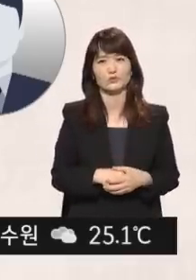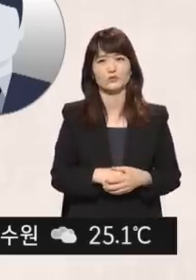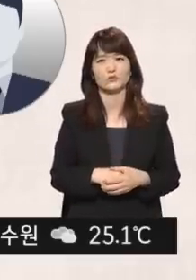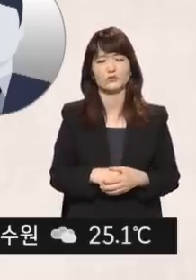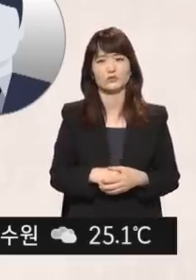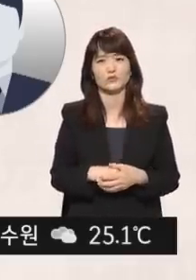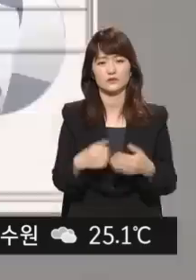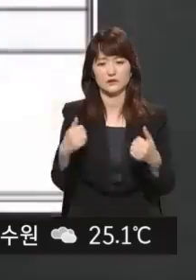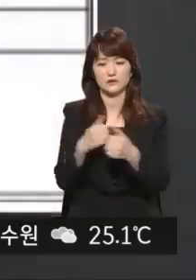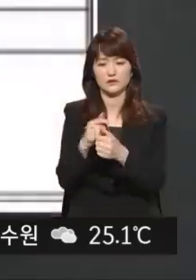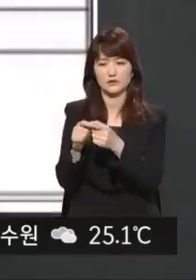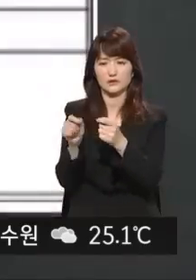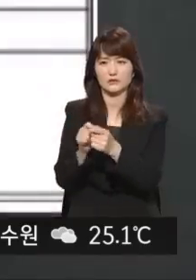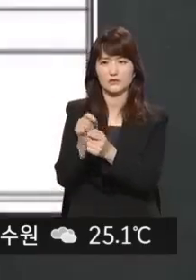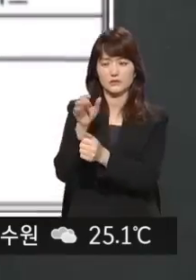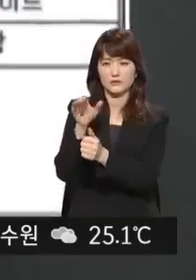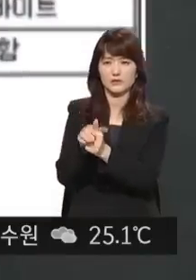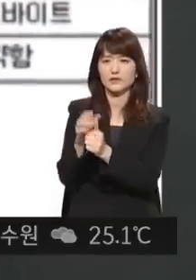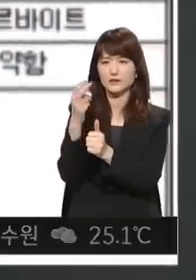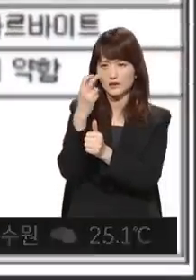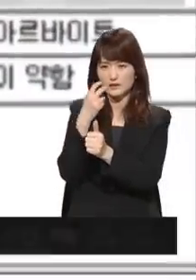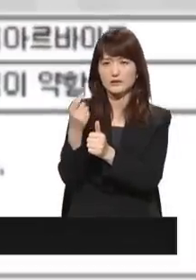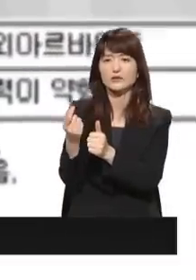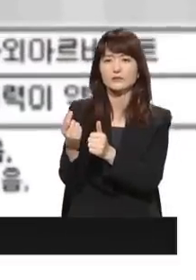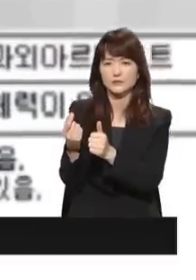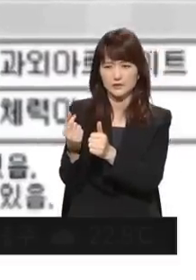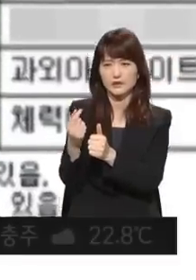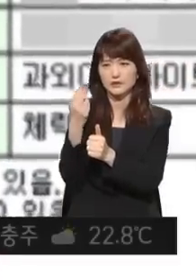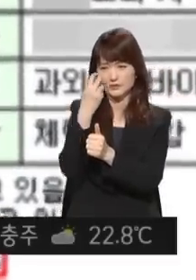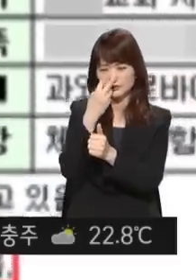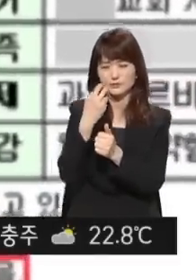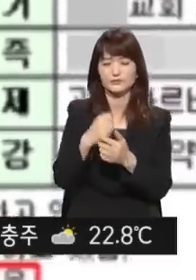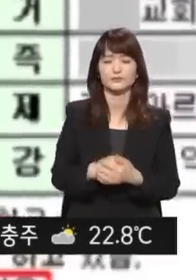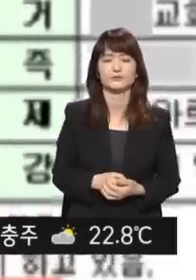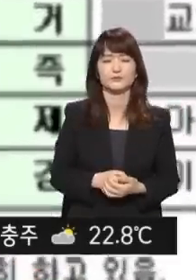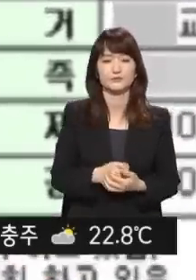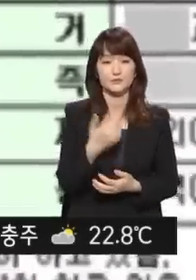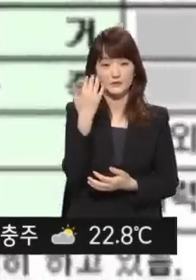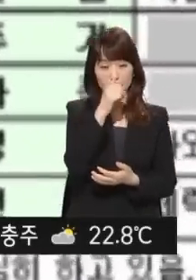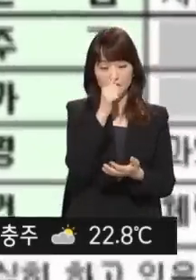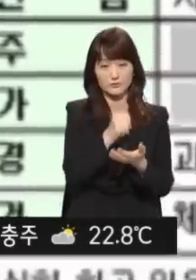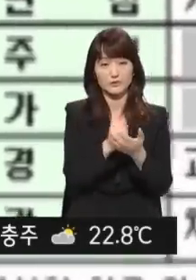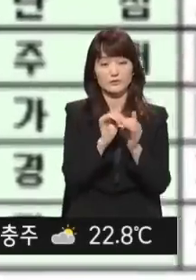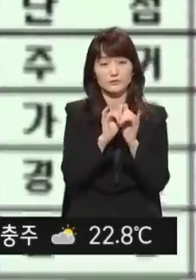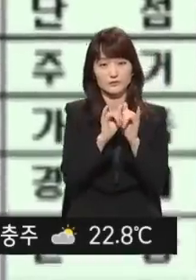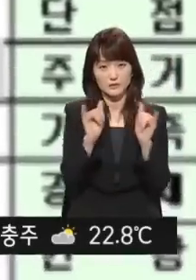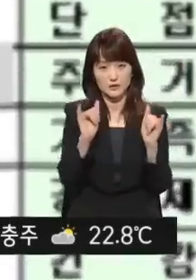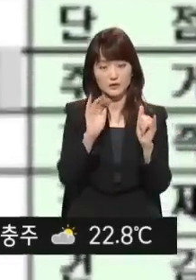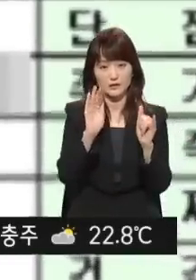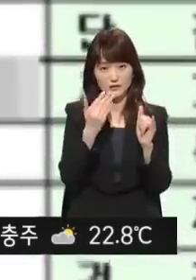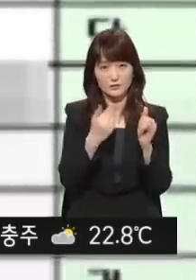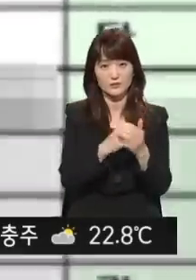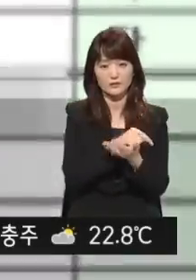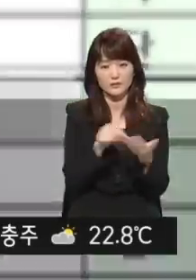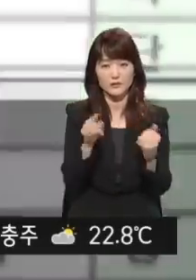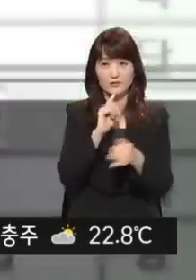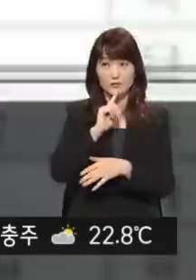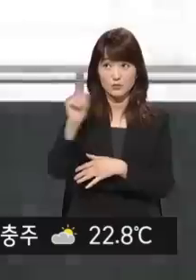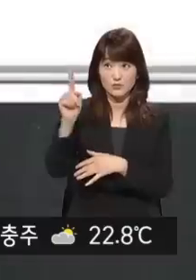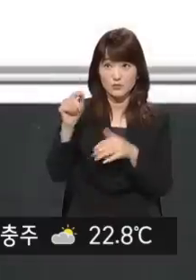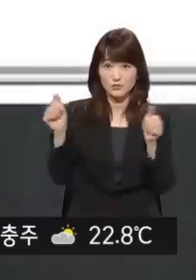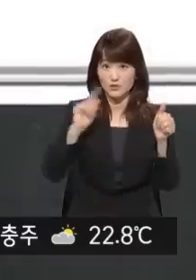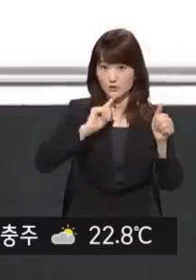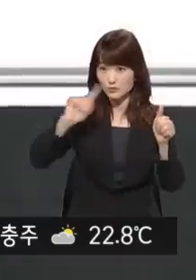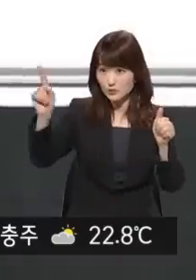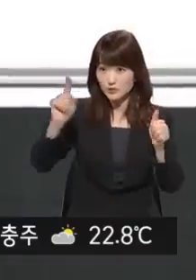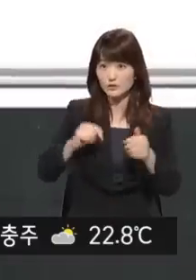사람 관리하듯이 관리했다는 것이고 그렇게 관리를 해서 성범죄 대상이 되잖아요 그럼 혹시 피해를 입은 사람이 고소하거나 법적 조치해